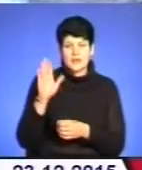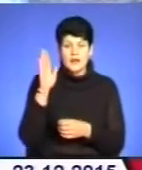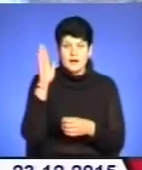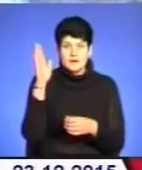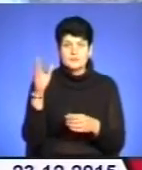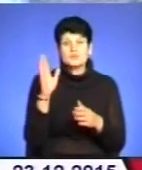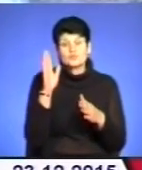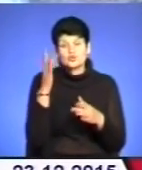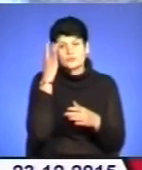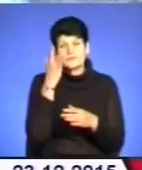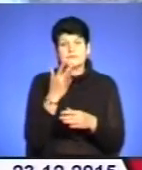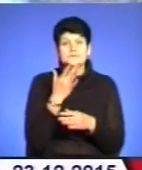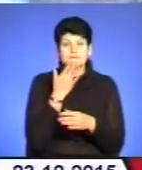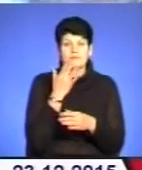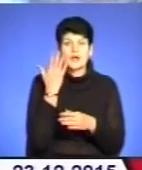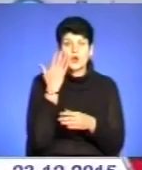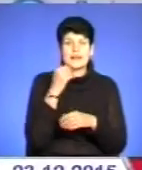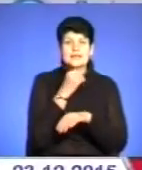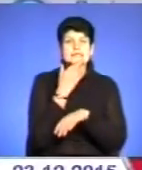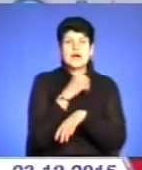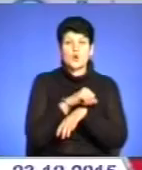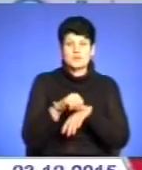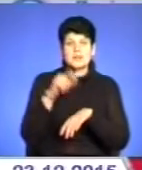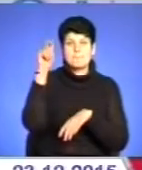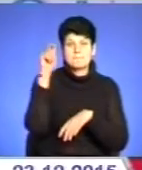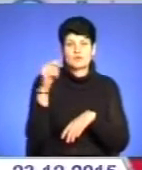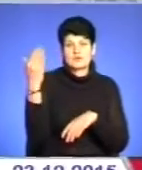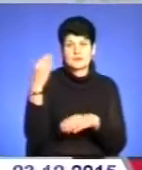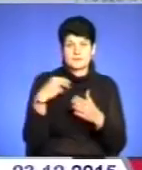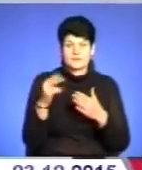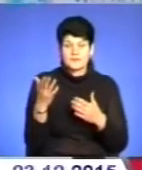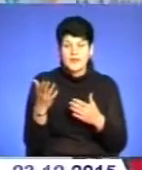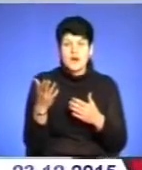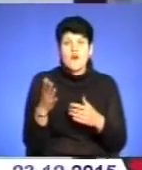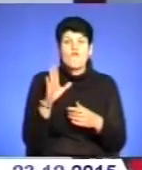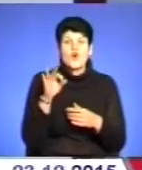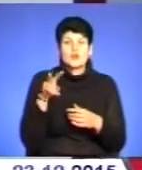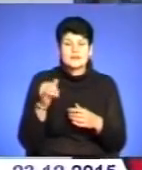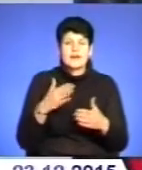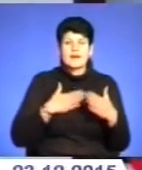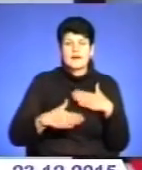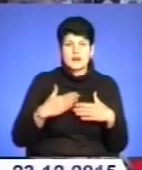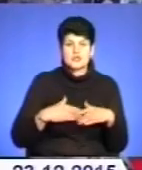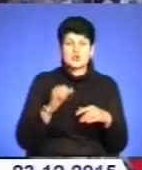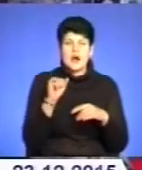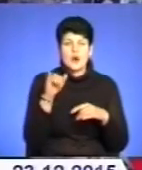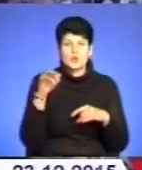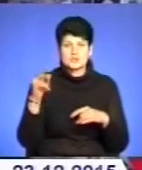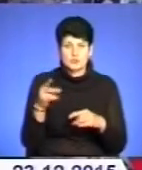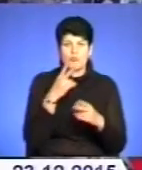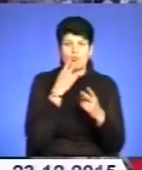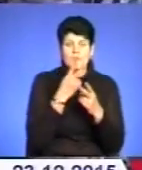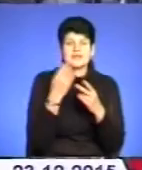вони відбудуться влітку, коли із зарубіжжя приїдуть їхні покупці. Волонтери раді, що аукціон побачень у Тернополі